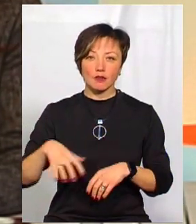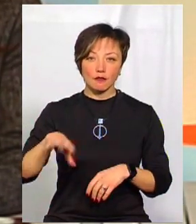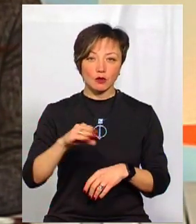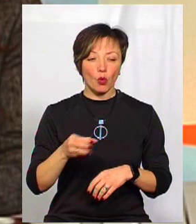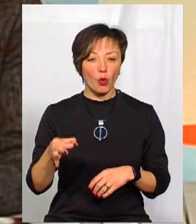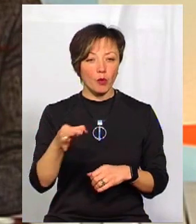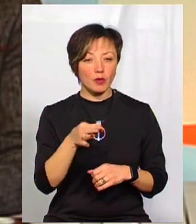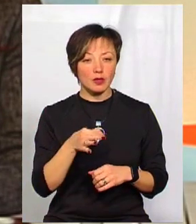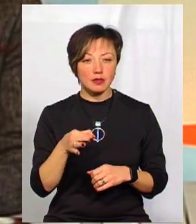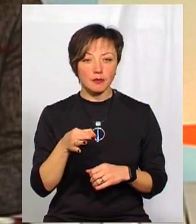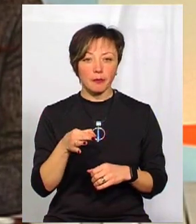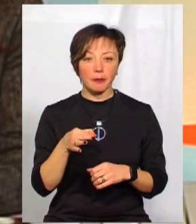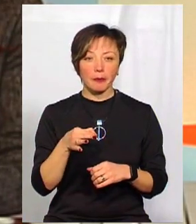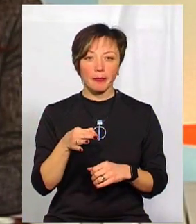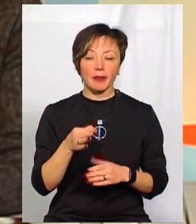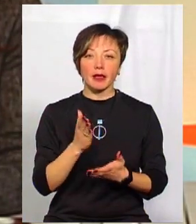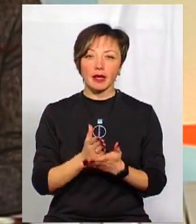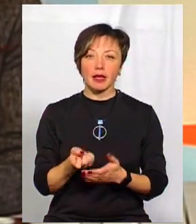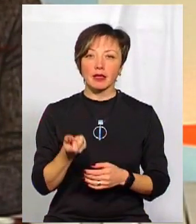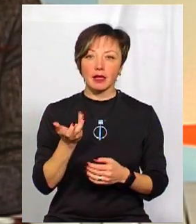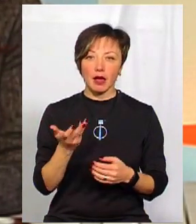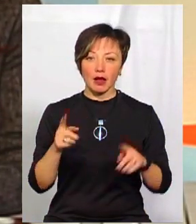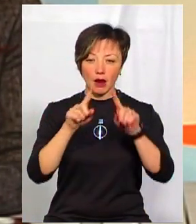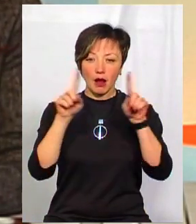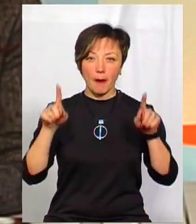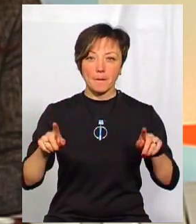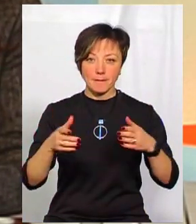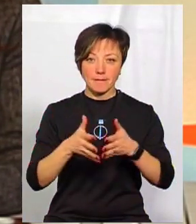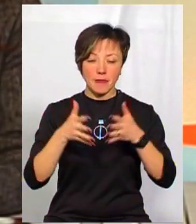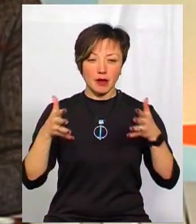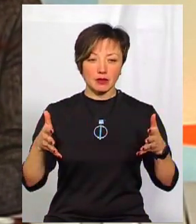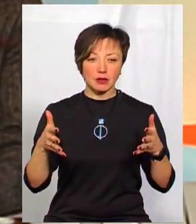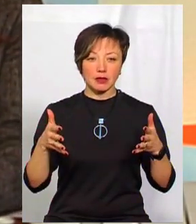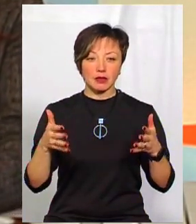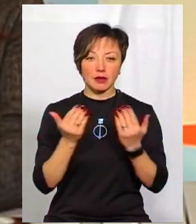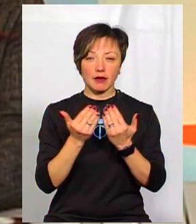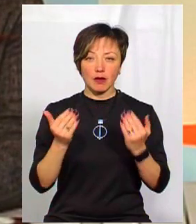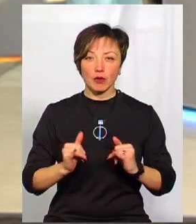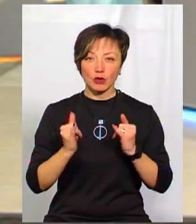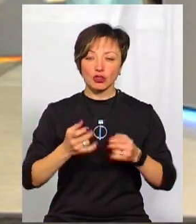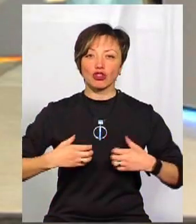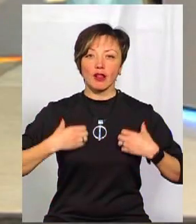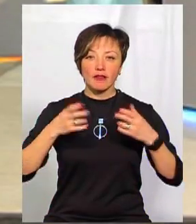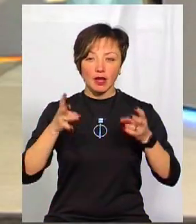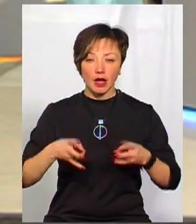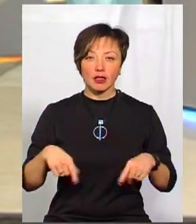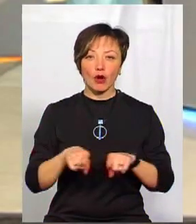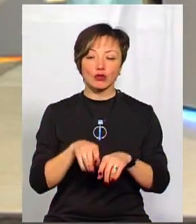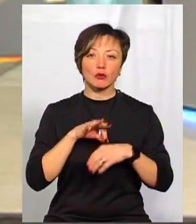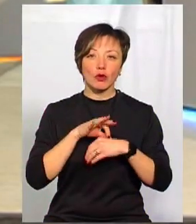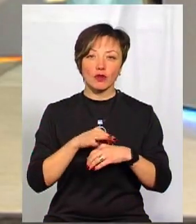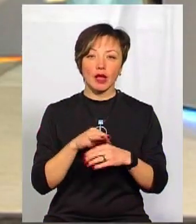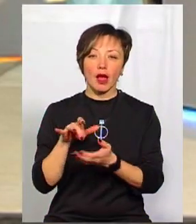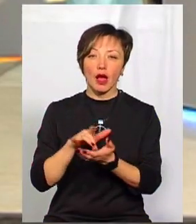нашу область, де якраз також є декілька банерів при урочені цій жахливій трагедії. Ми також